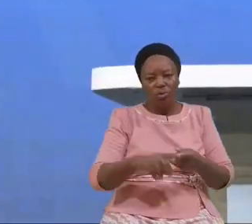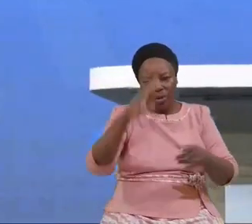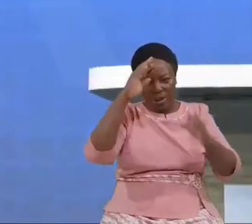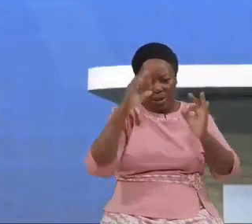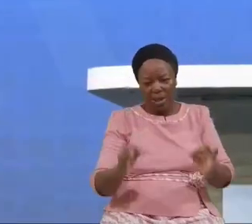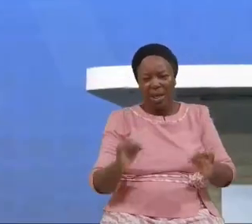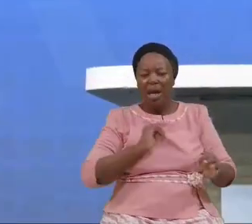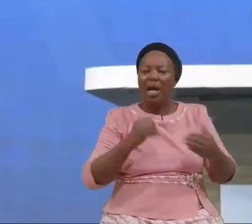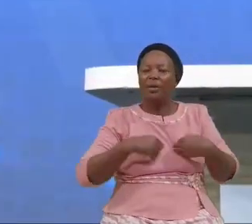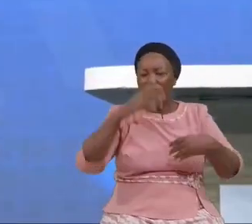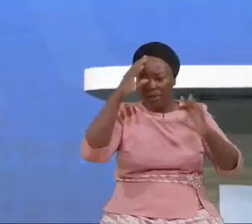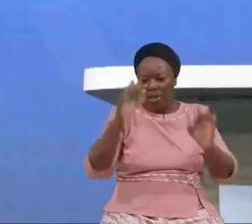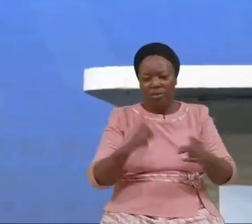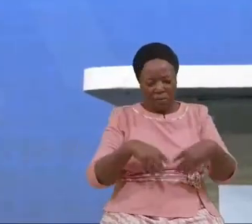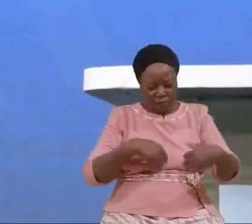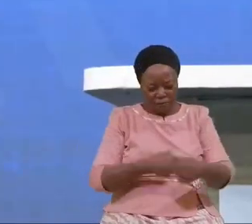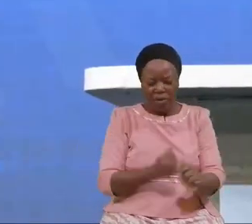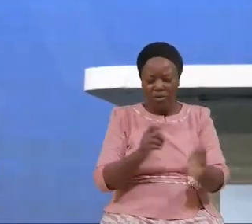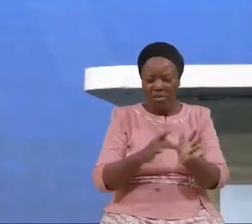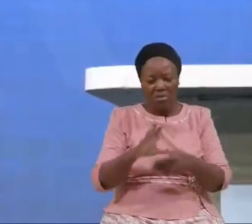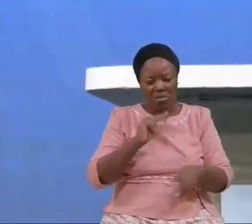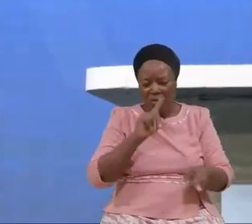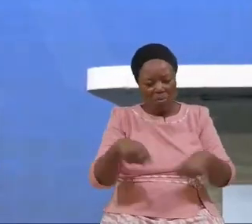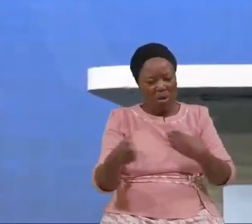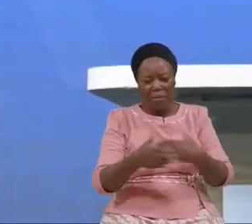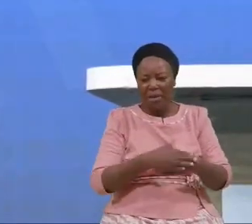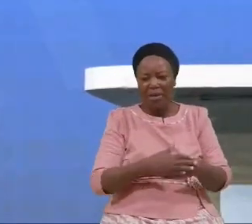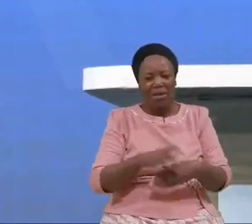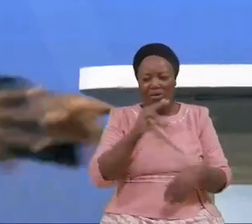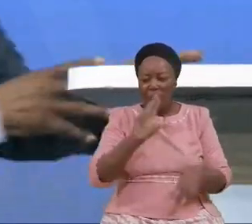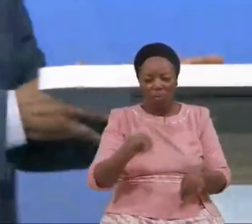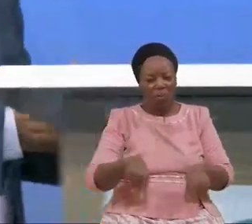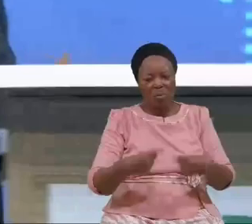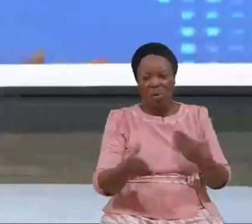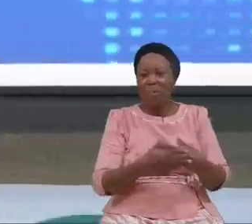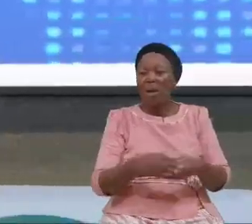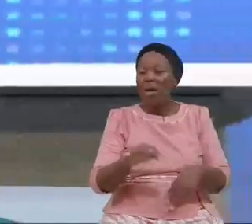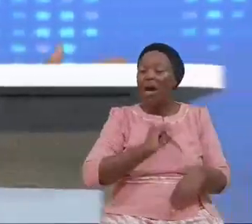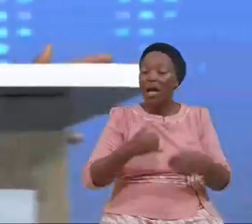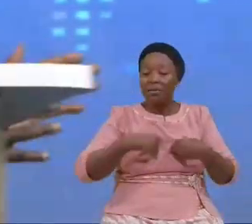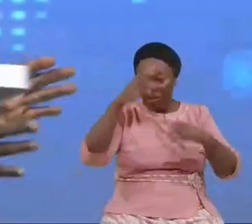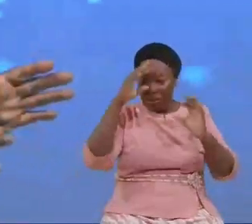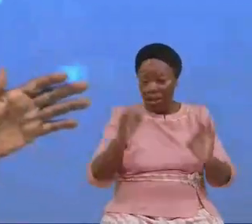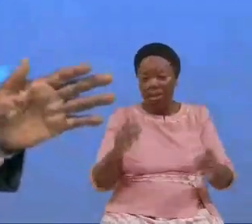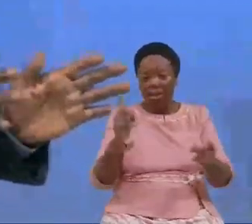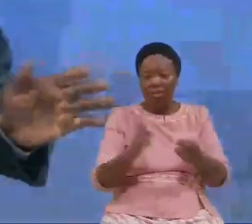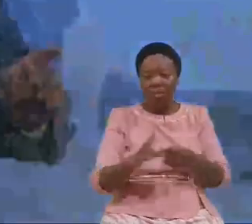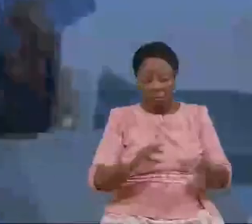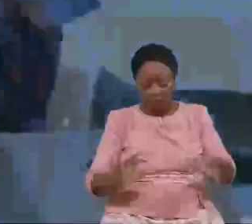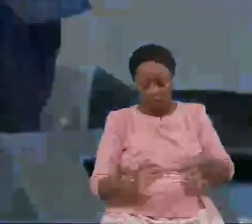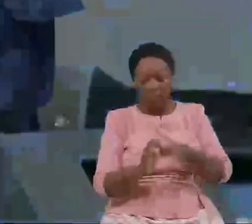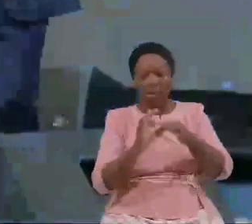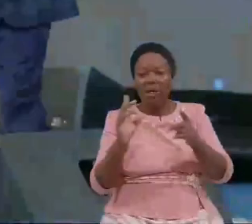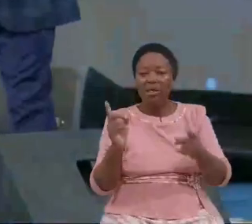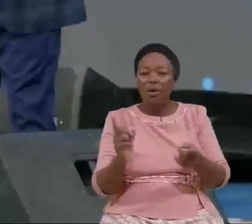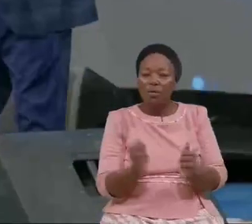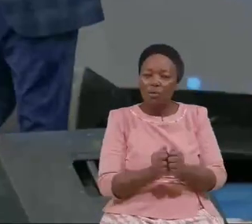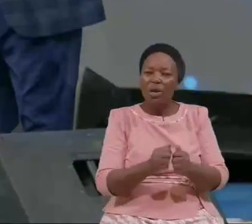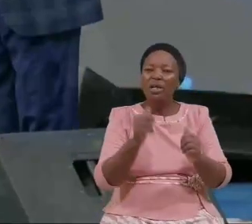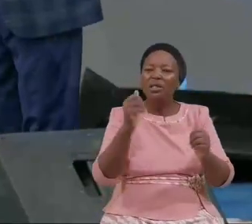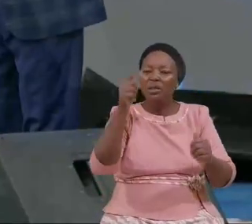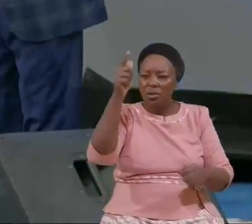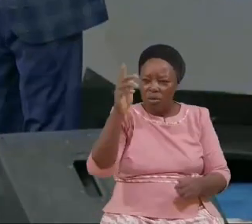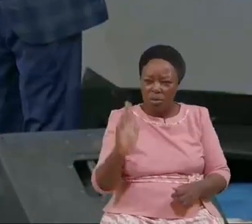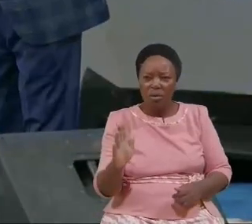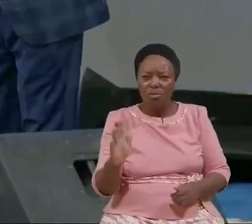de suivre Jésus point de retour point de retour j'ai décidé d'être réconcilié avec Dieu